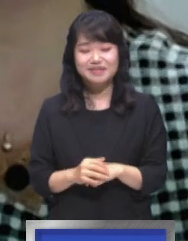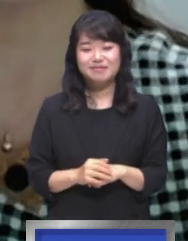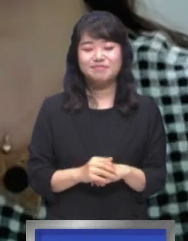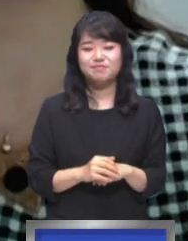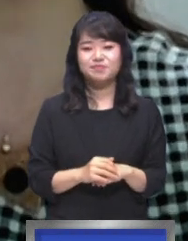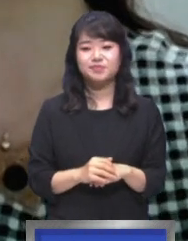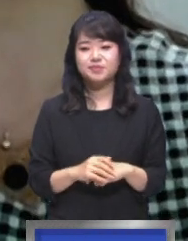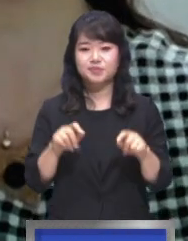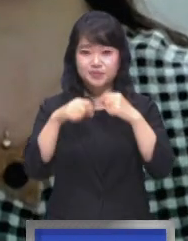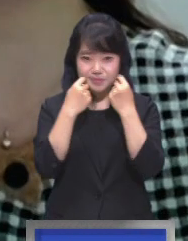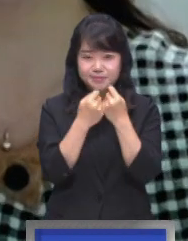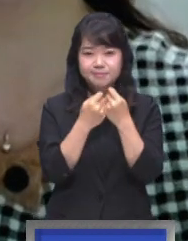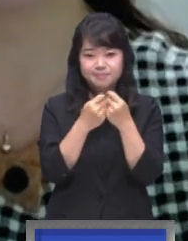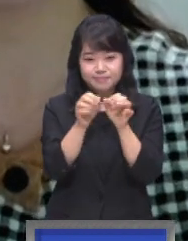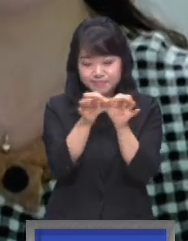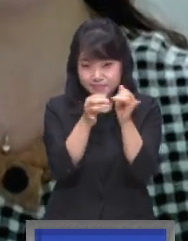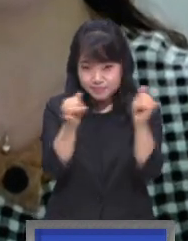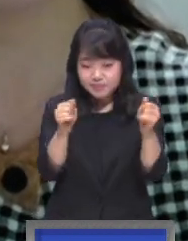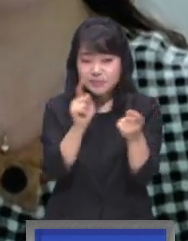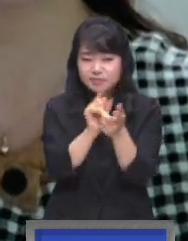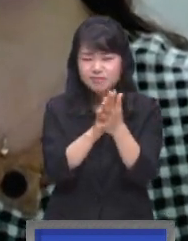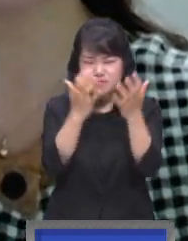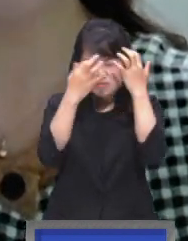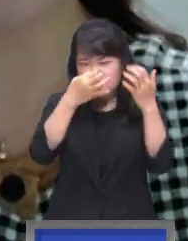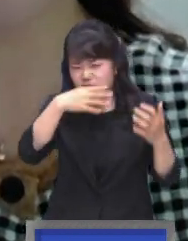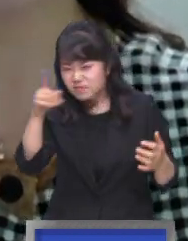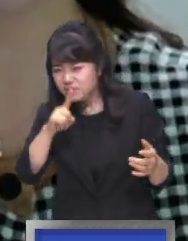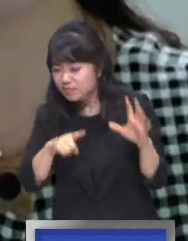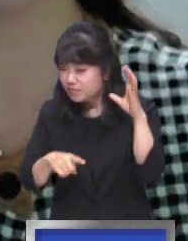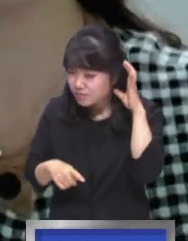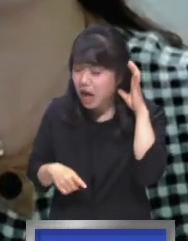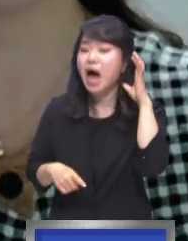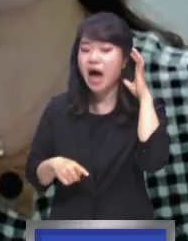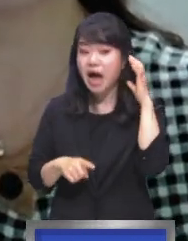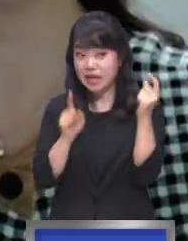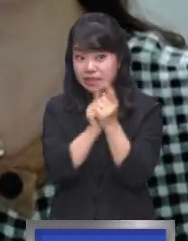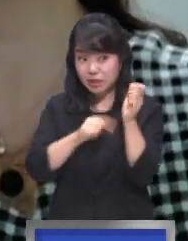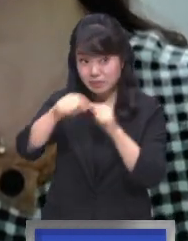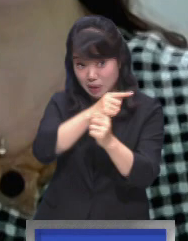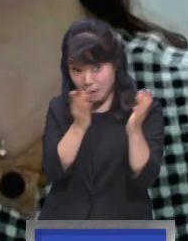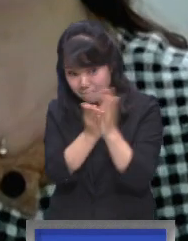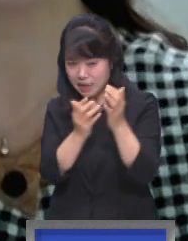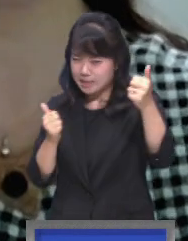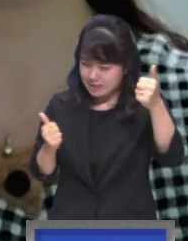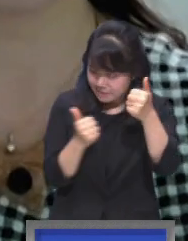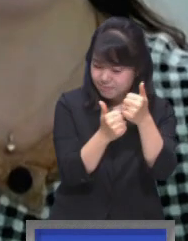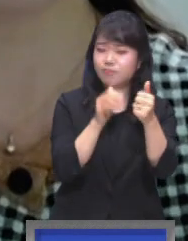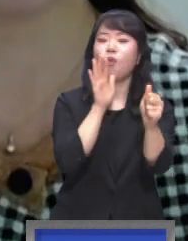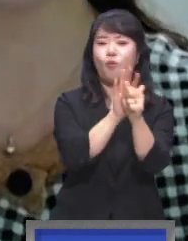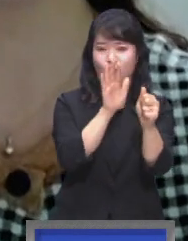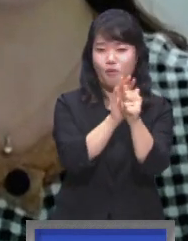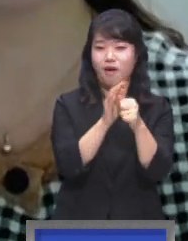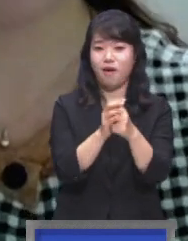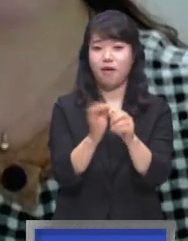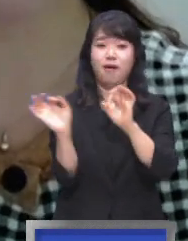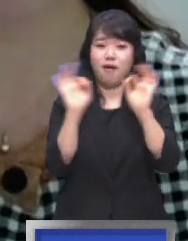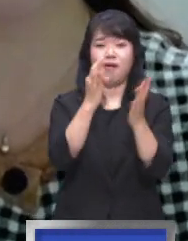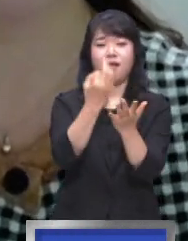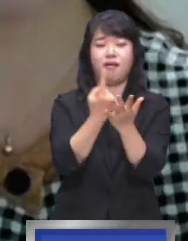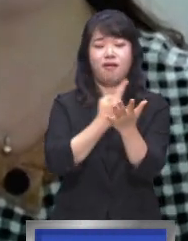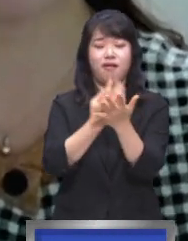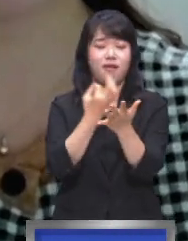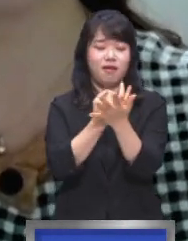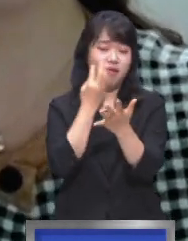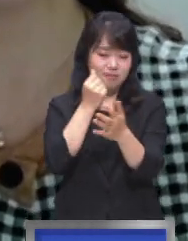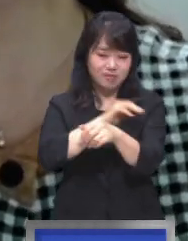사업은요, 민생 현장의 고충과 의견을 듣고 실질적인 지원을 통한 지역 상권 경제 활성화를 목적으로